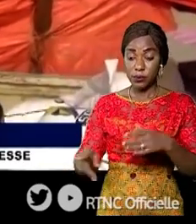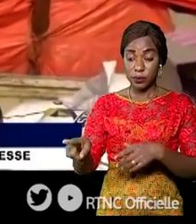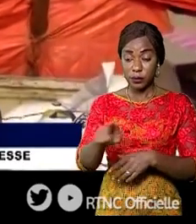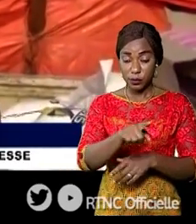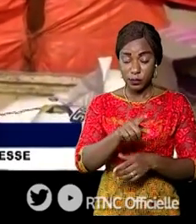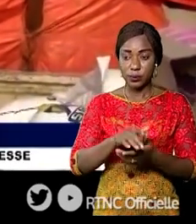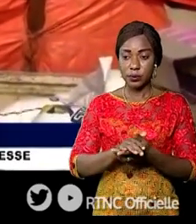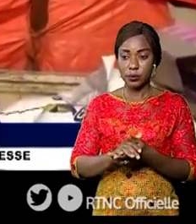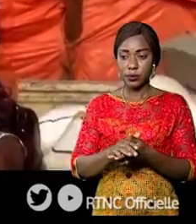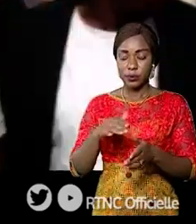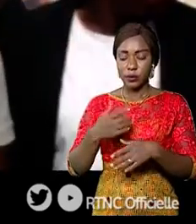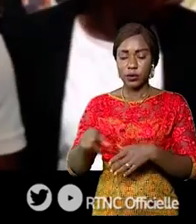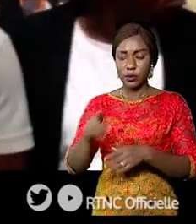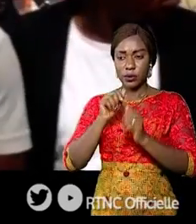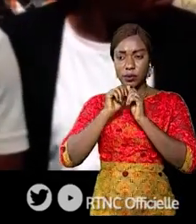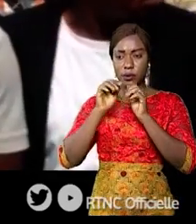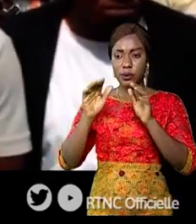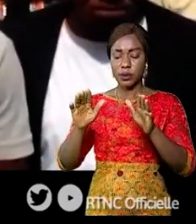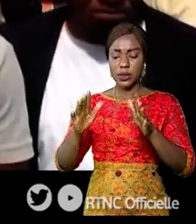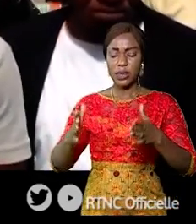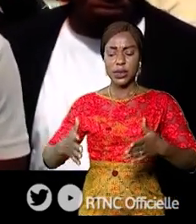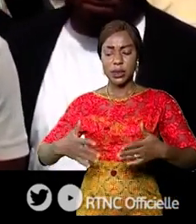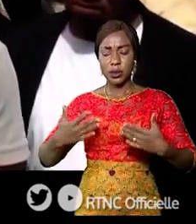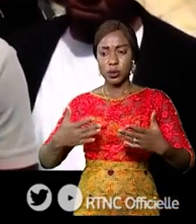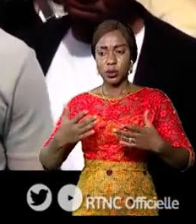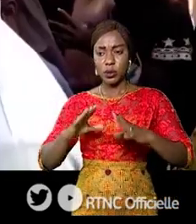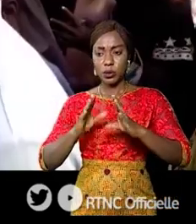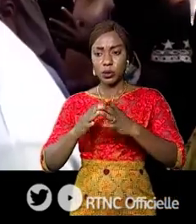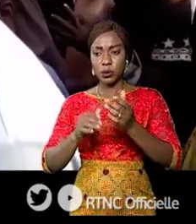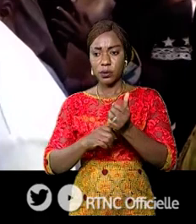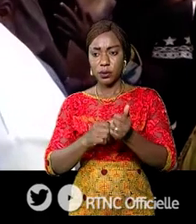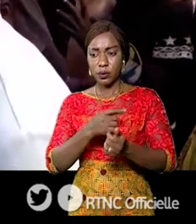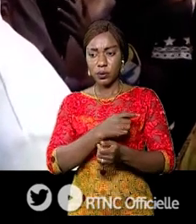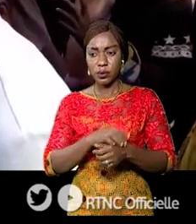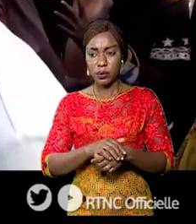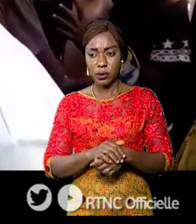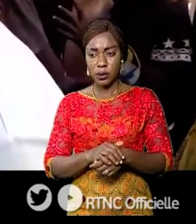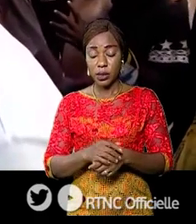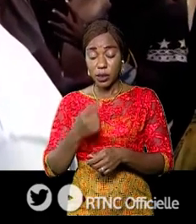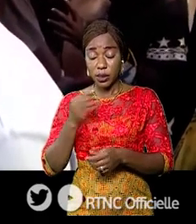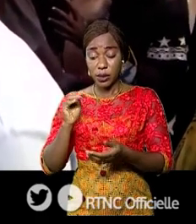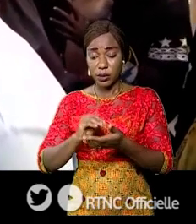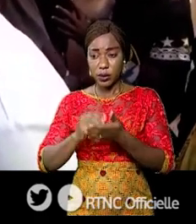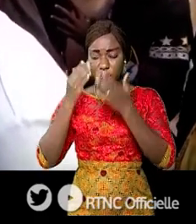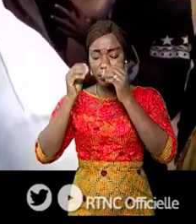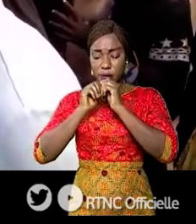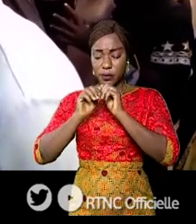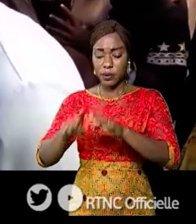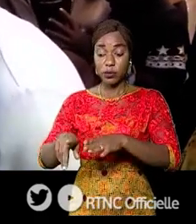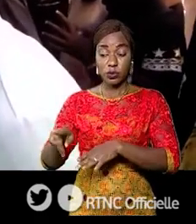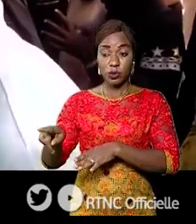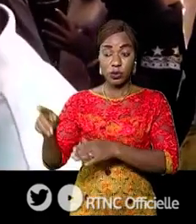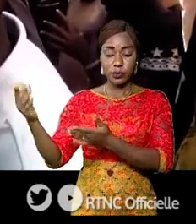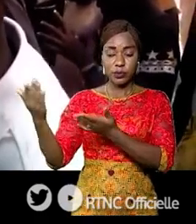Soyez aussi richement bénis. À la grande satisfaction de leur encadreur. Une fois encore, que Dieu vous bénisse. Dieu vous bénisse.